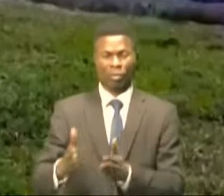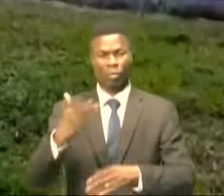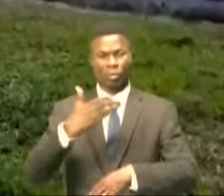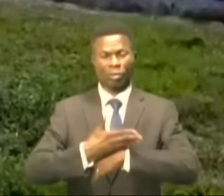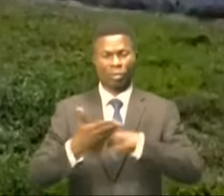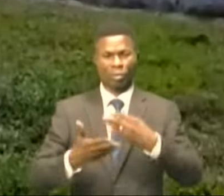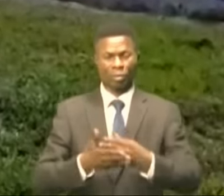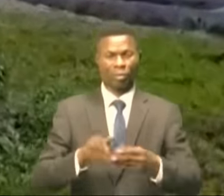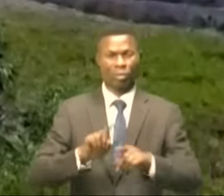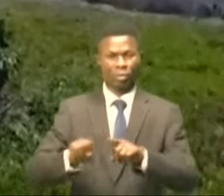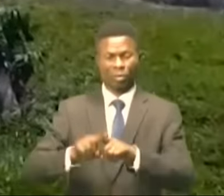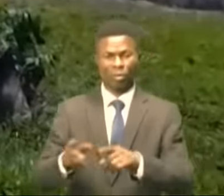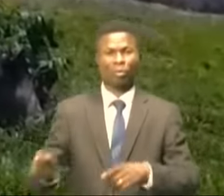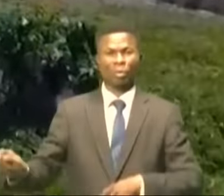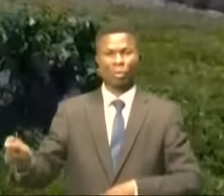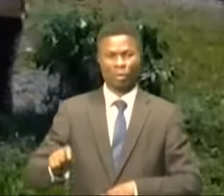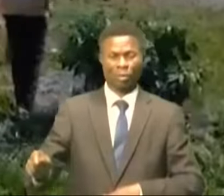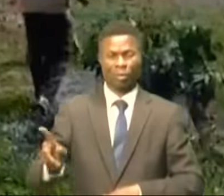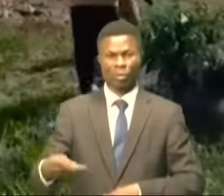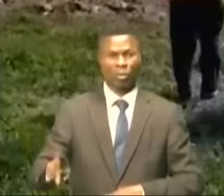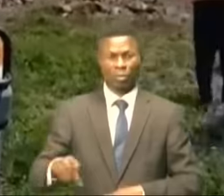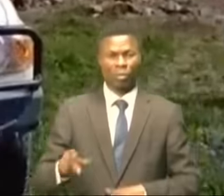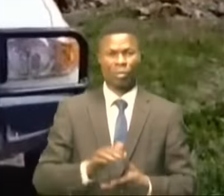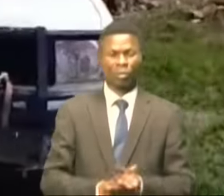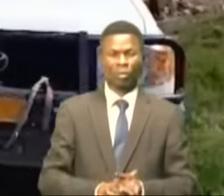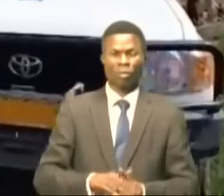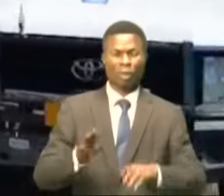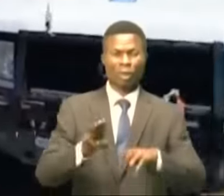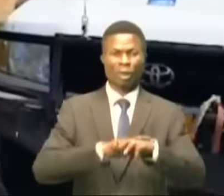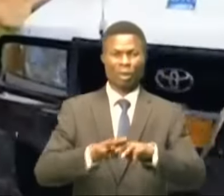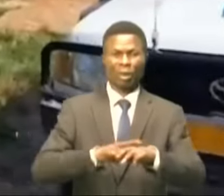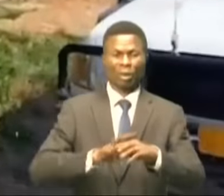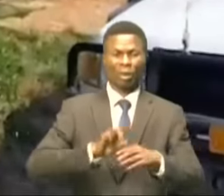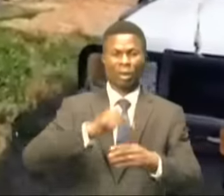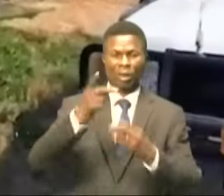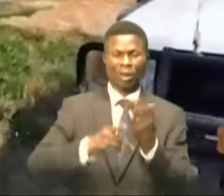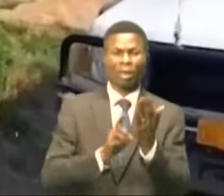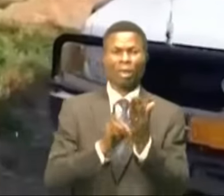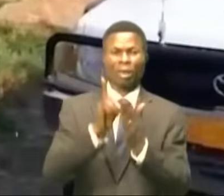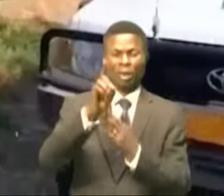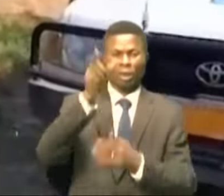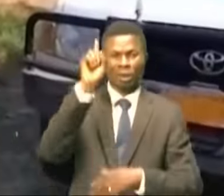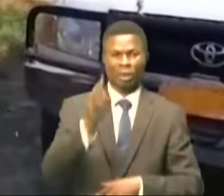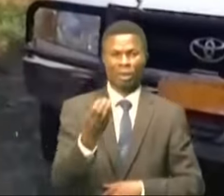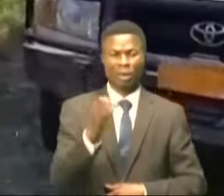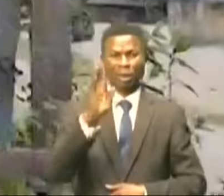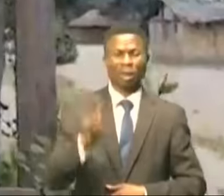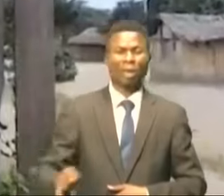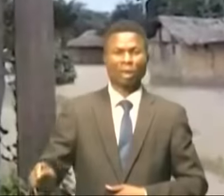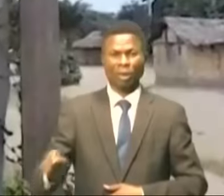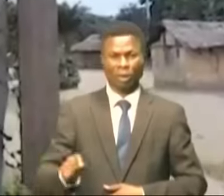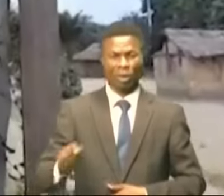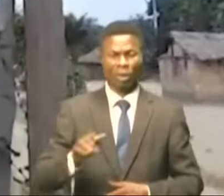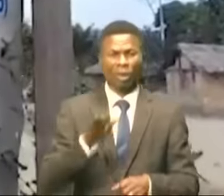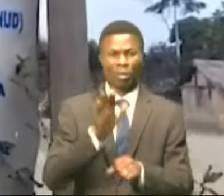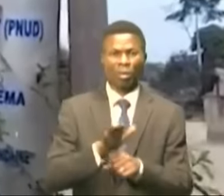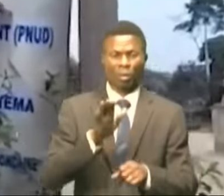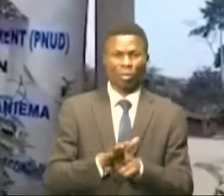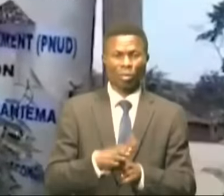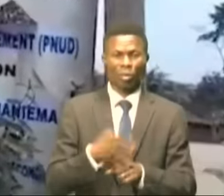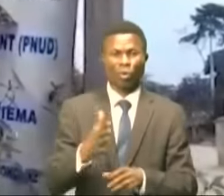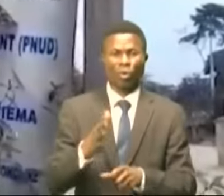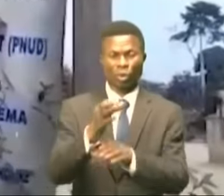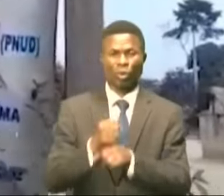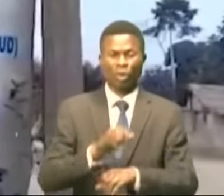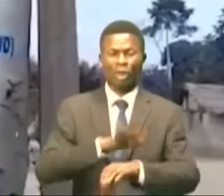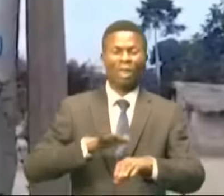dans différents territoires de la province du Maniema avec les programmes de développement local 55 territoires, plusieurs acquises en